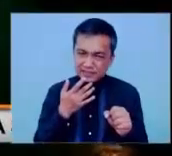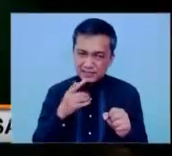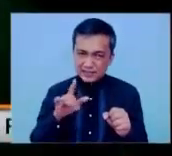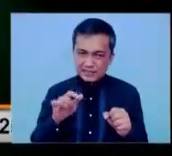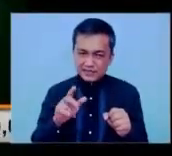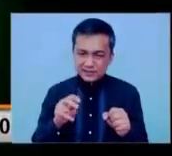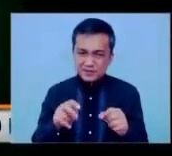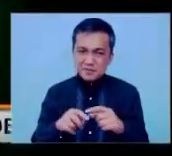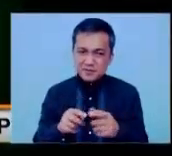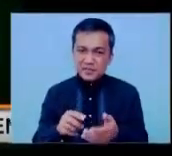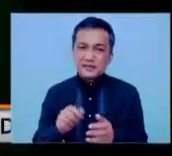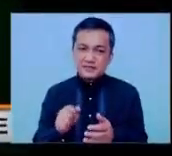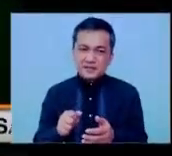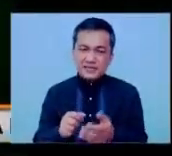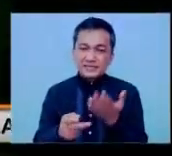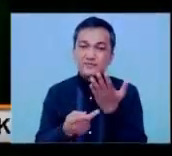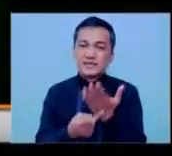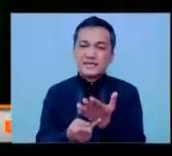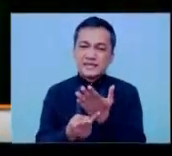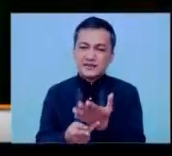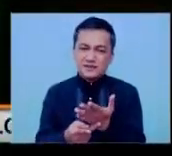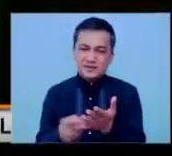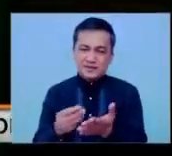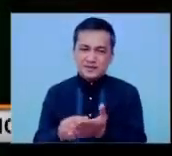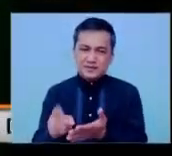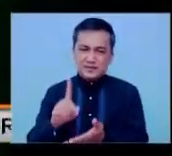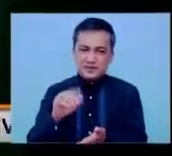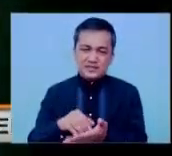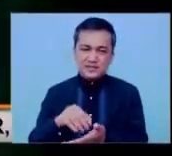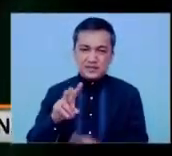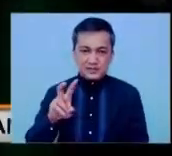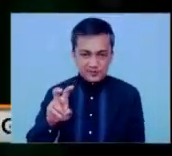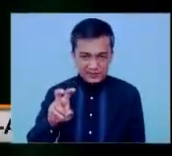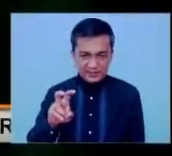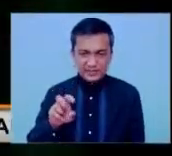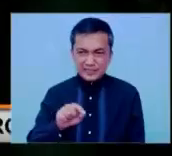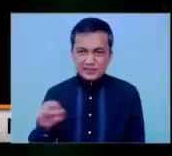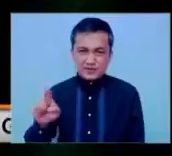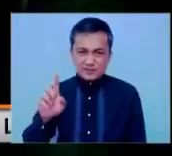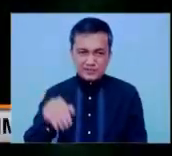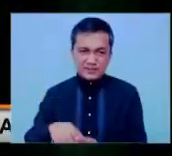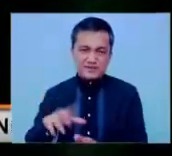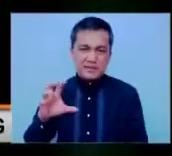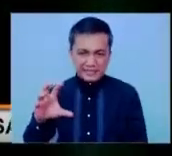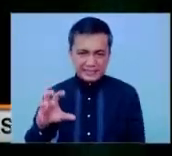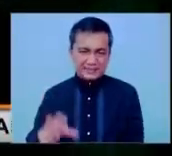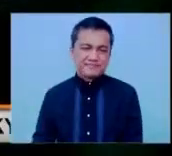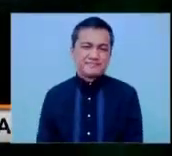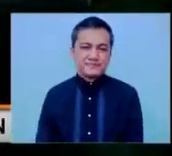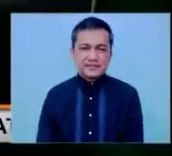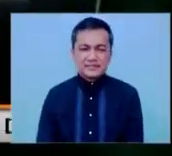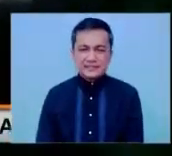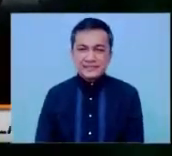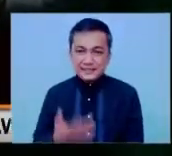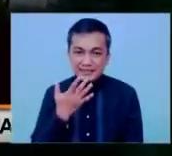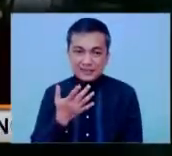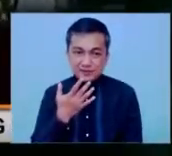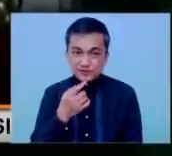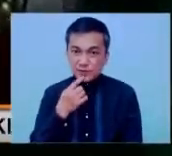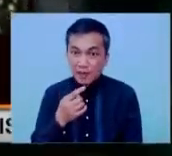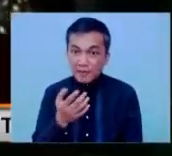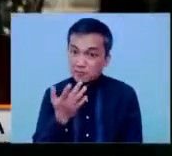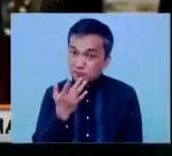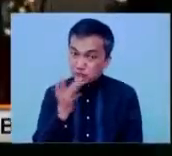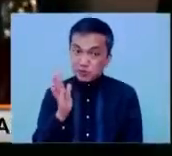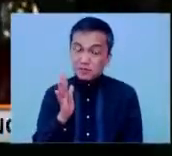nga lang, 4 kilo, ito mabibili, 1,200 hanggang 1,500. Kaya tikman natin, dahil sinasabi nila malinamnam yung